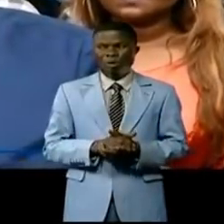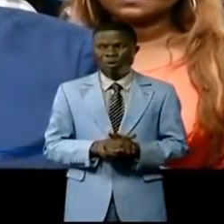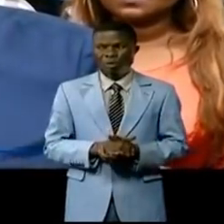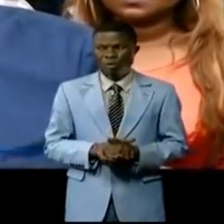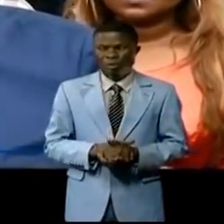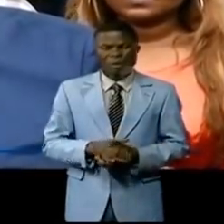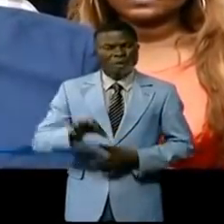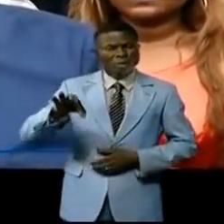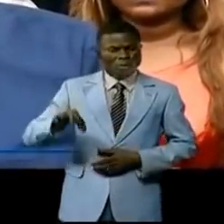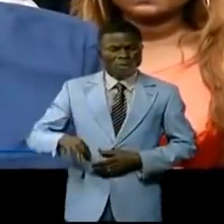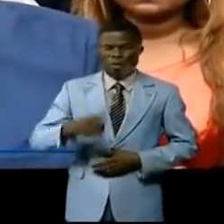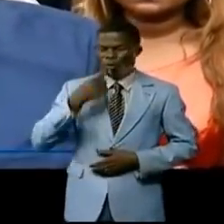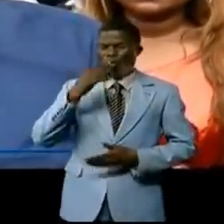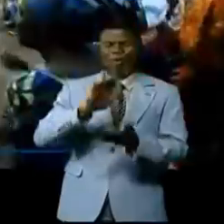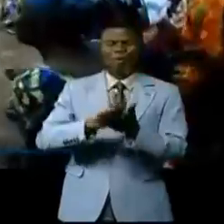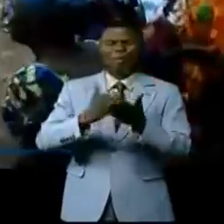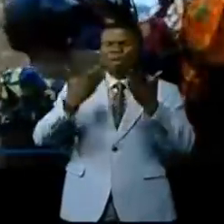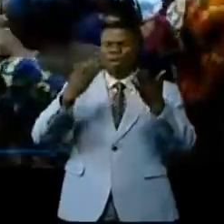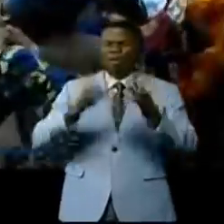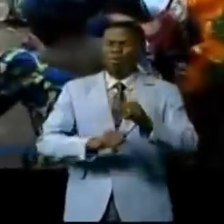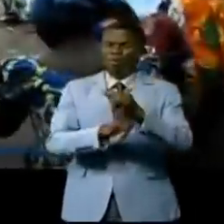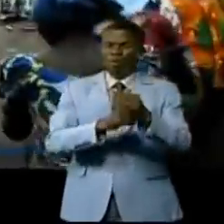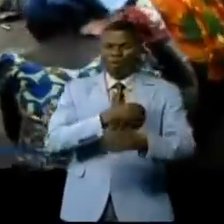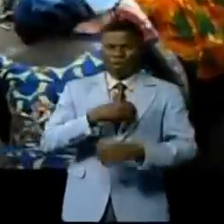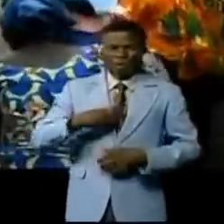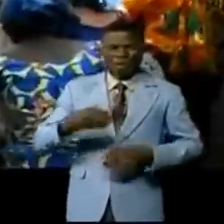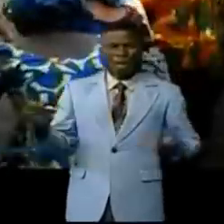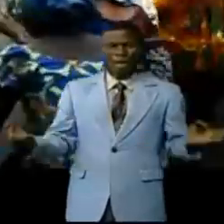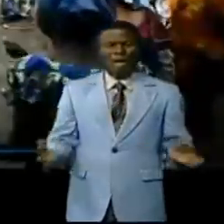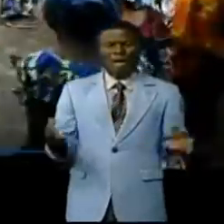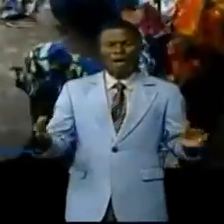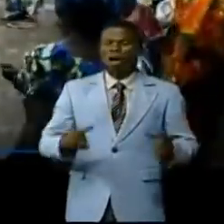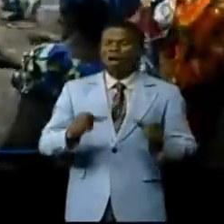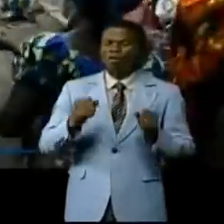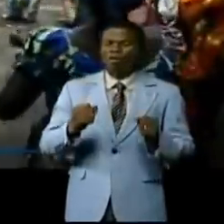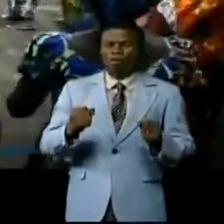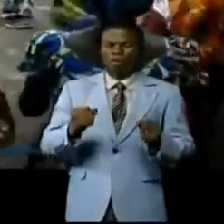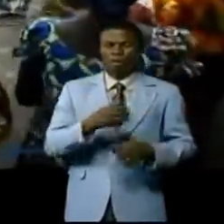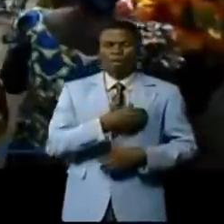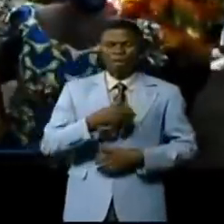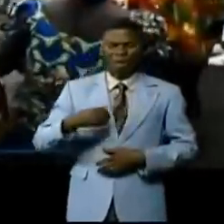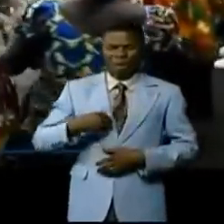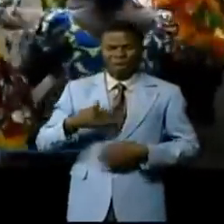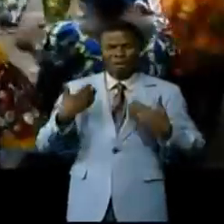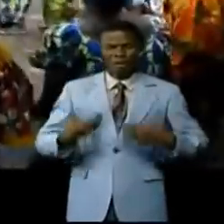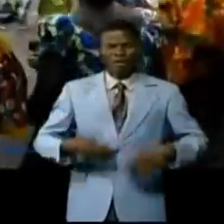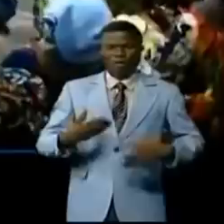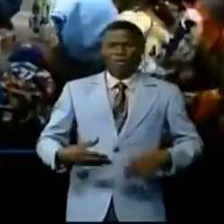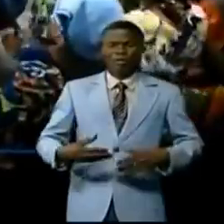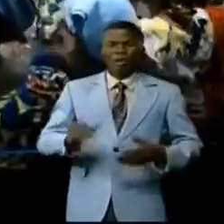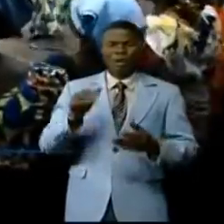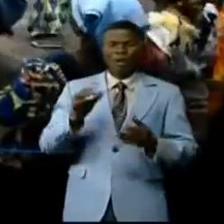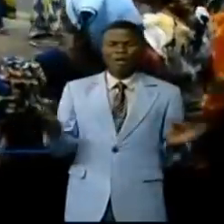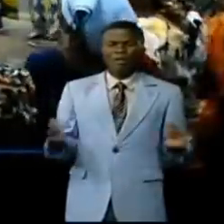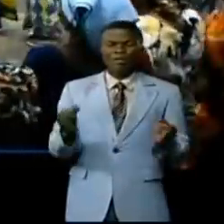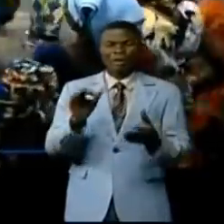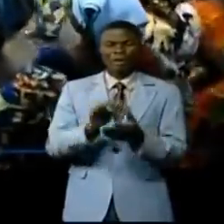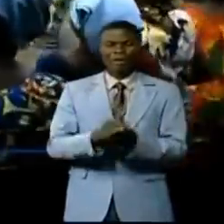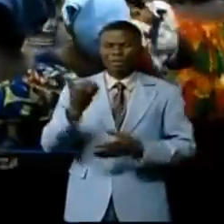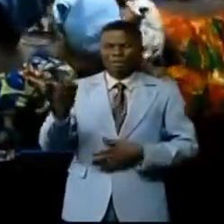prendre des hommes pour défendre leur patrie. C'est dans une ambiance bon enfant que ces femmes ont célébré cette journée.